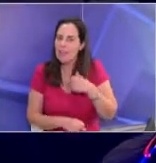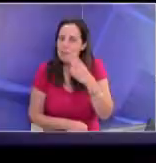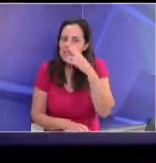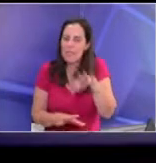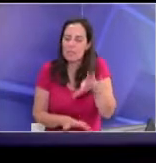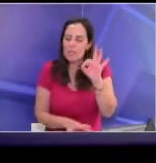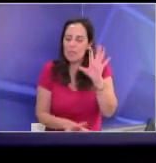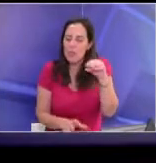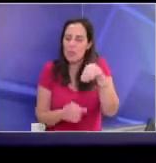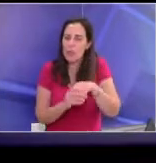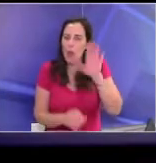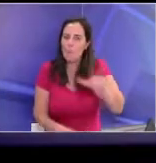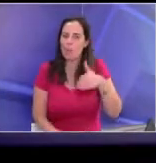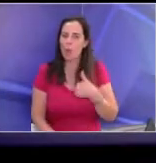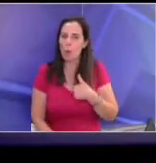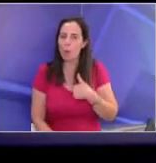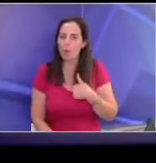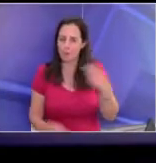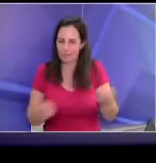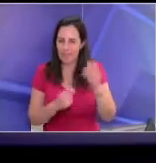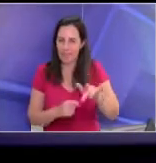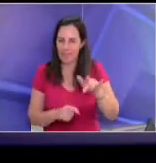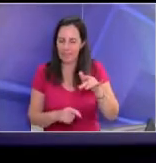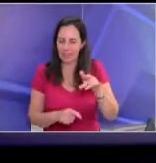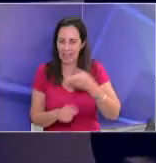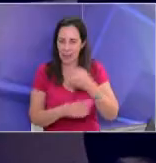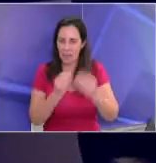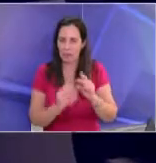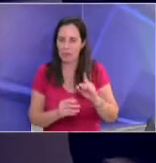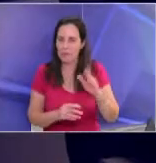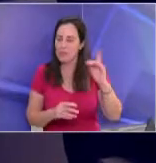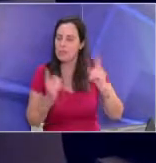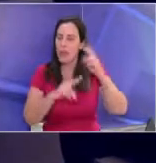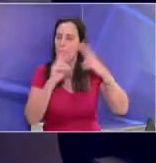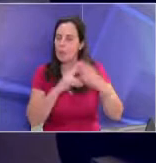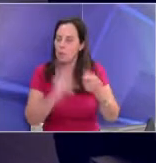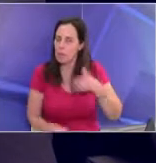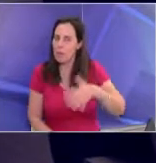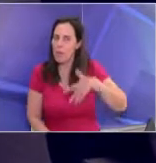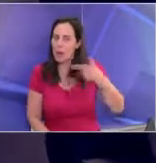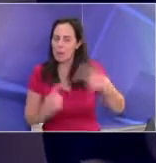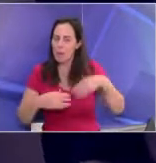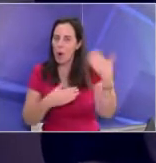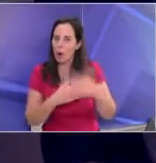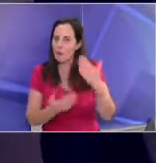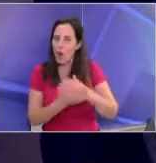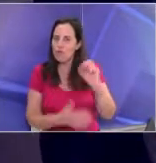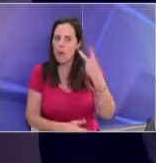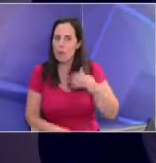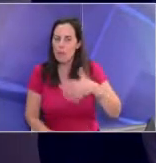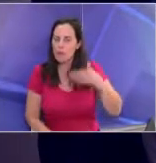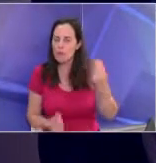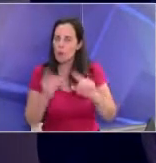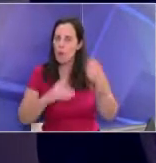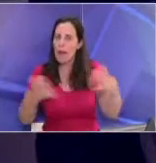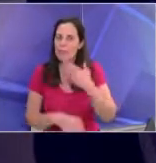למצוא את עצמי בתוך המיטו הזה. כי תראי, הגל עבר על העולם, ופתאום אני מרגיש, בימים האחרונים כבר שבועיים, אני מרגיש שמשהו